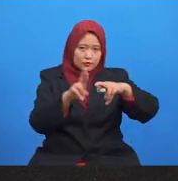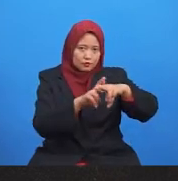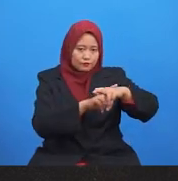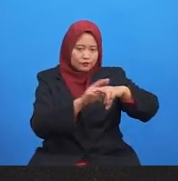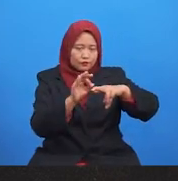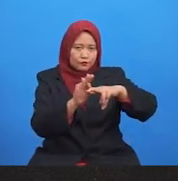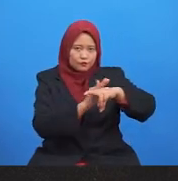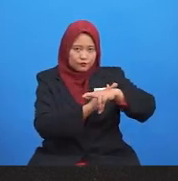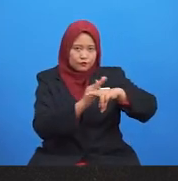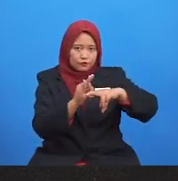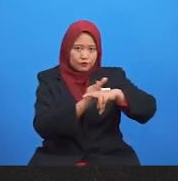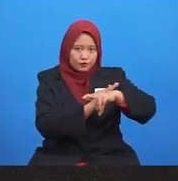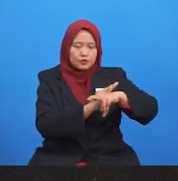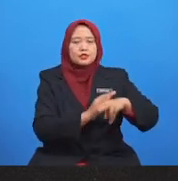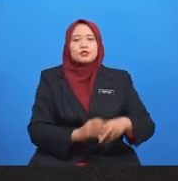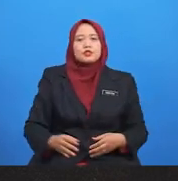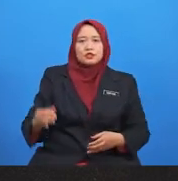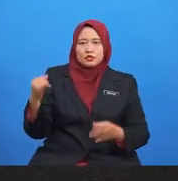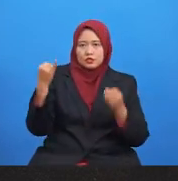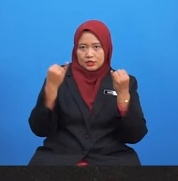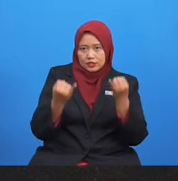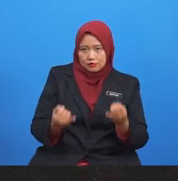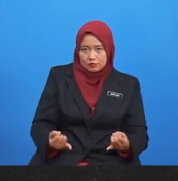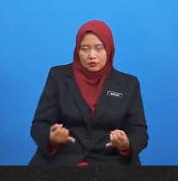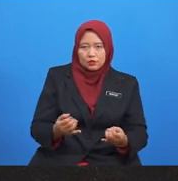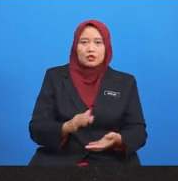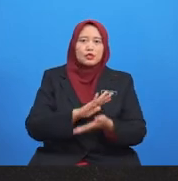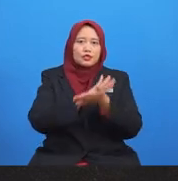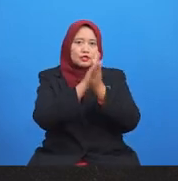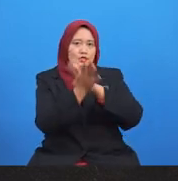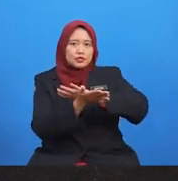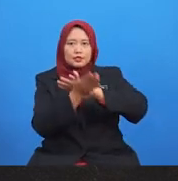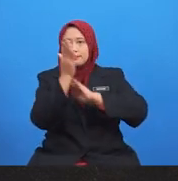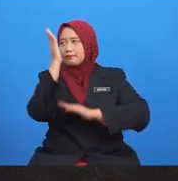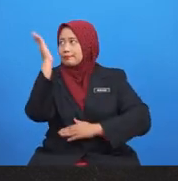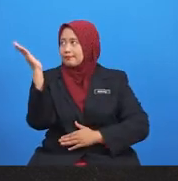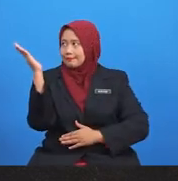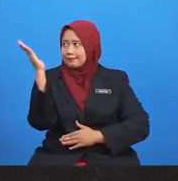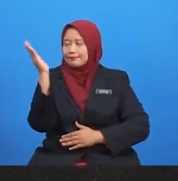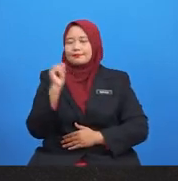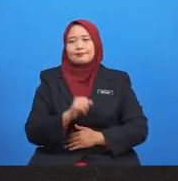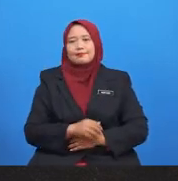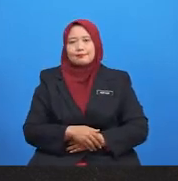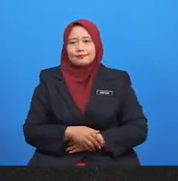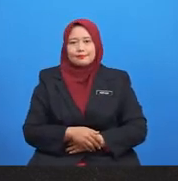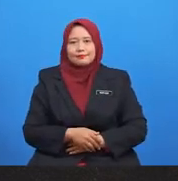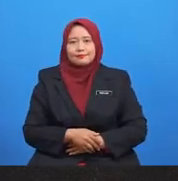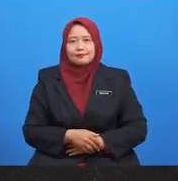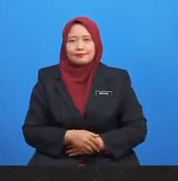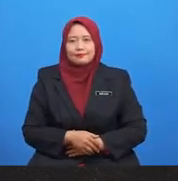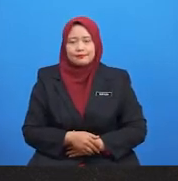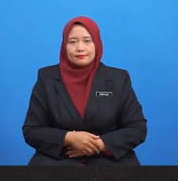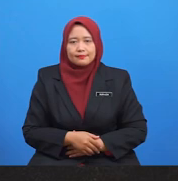4. Kita akan dapat hasilnya ialah Y kuasa 5 per 45.